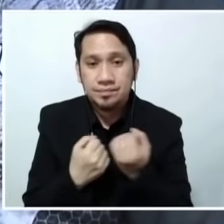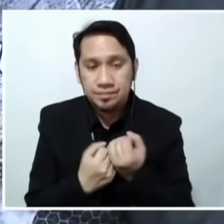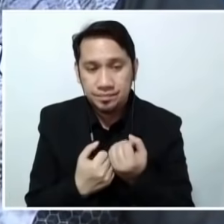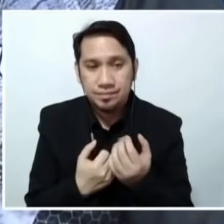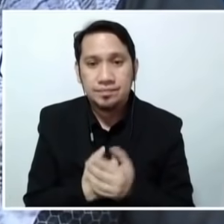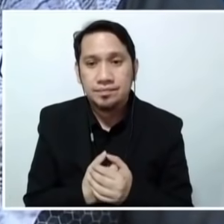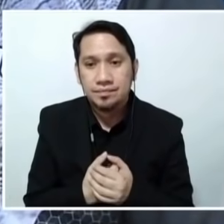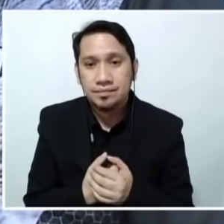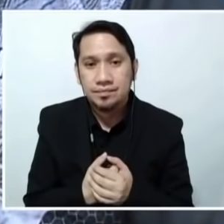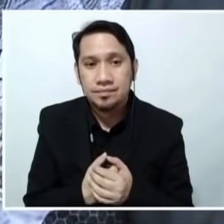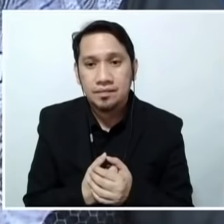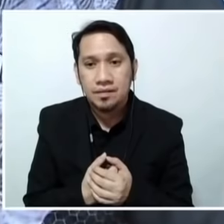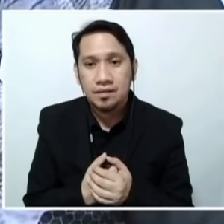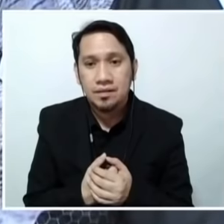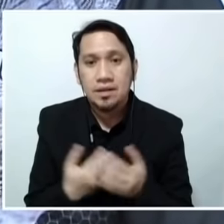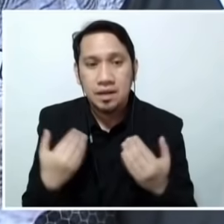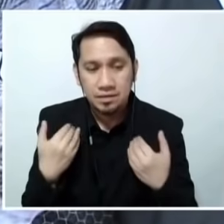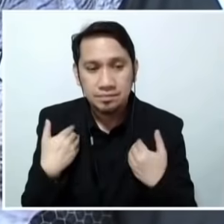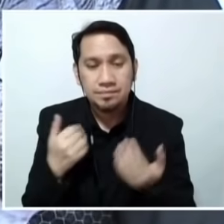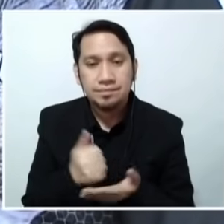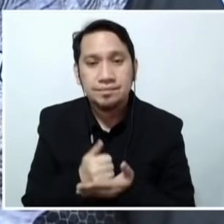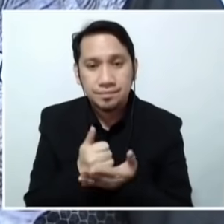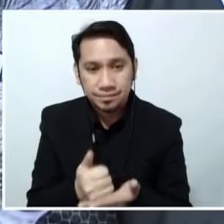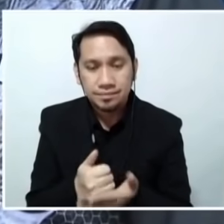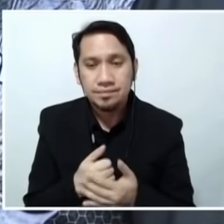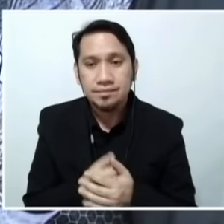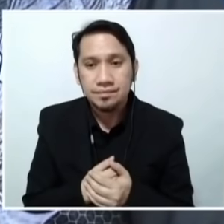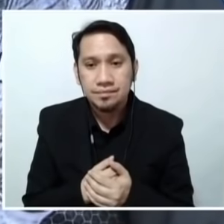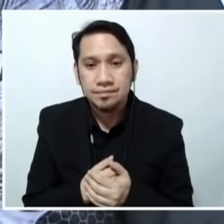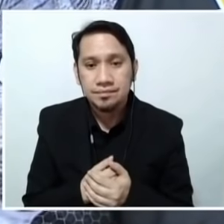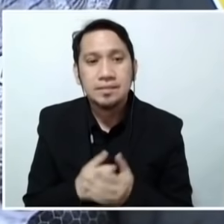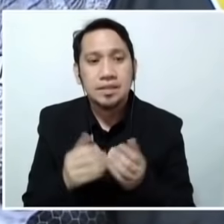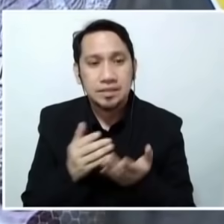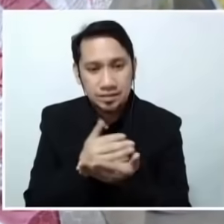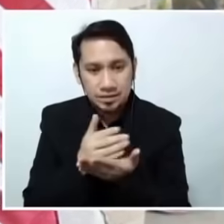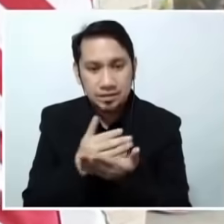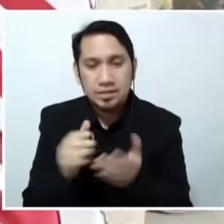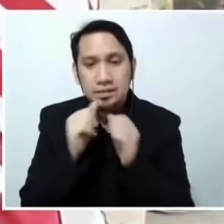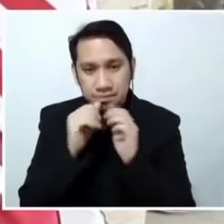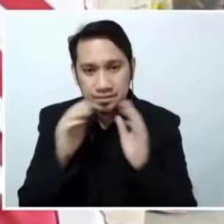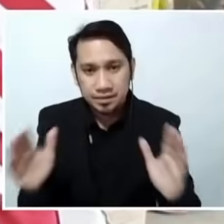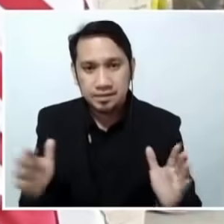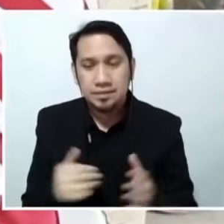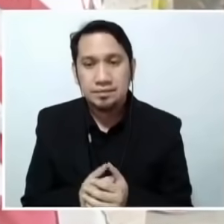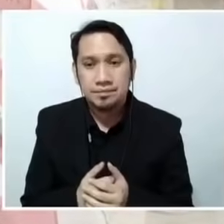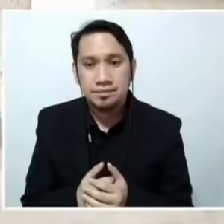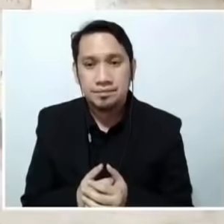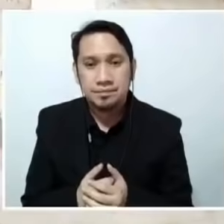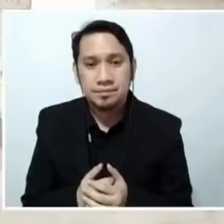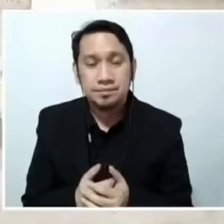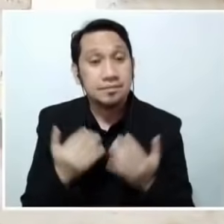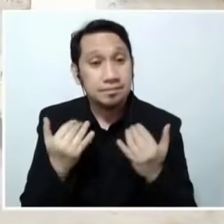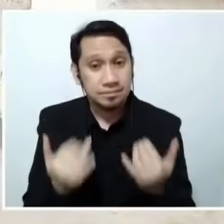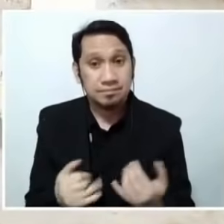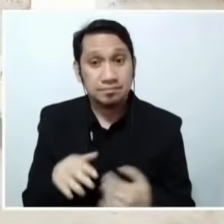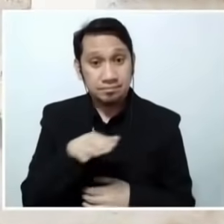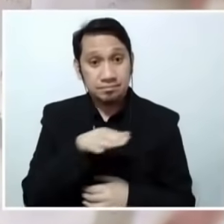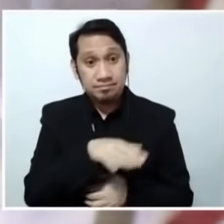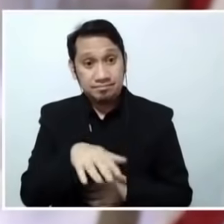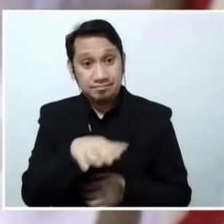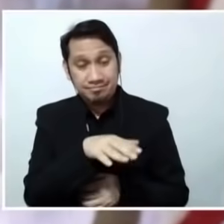paano, matulungan din natin. I-share din natin yung blessing kung ano man mayroon tayo. Hangad din ng mga katutubo